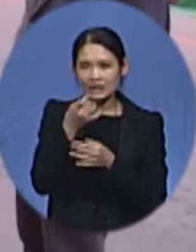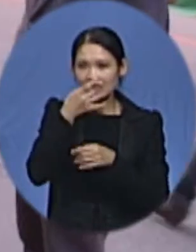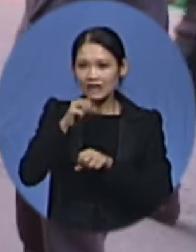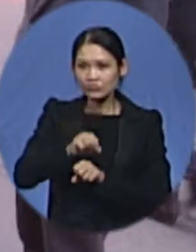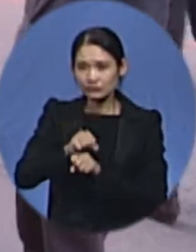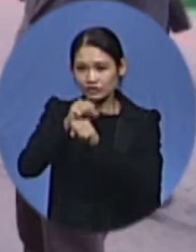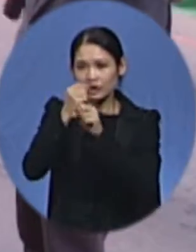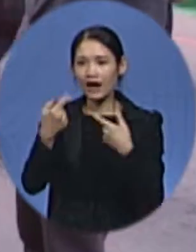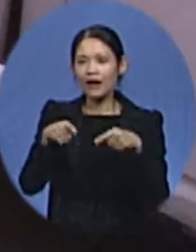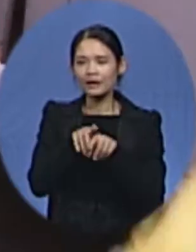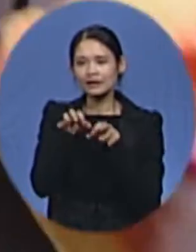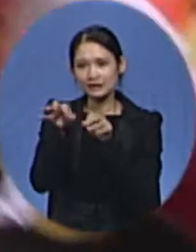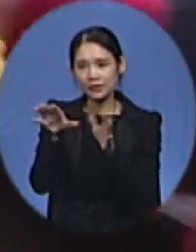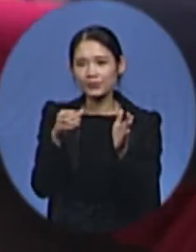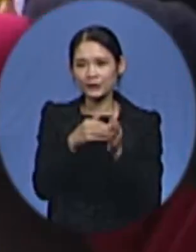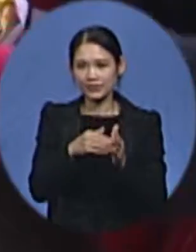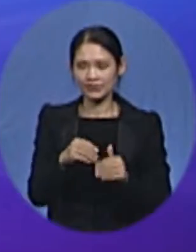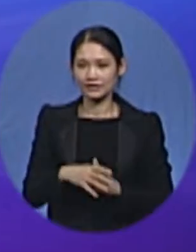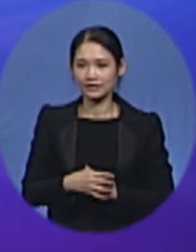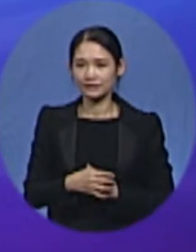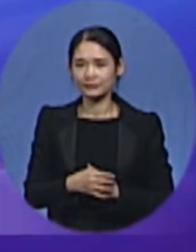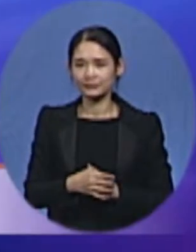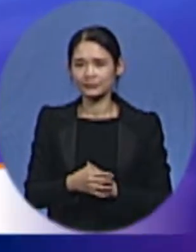함께 기부했습니다.